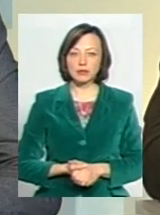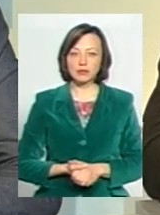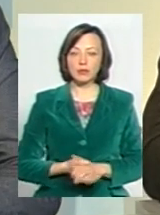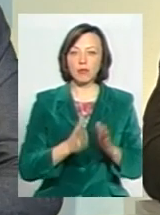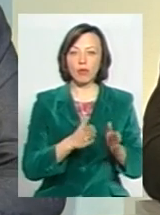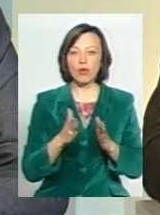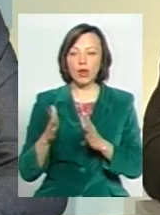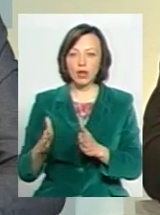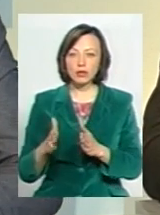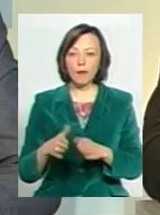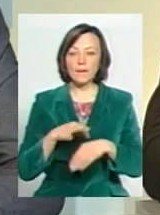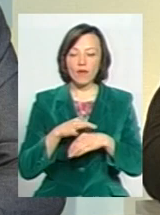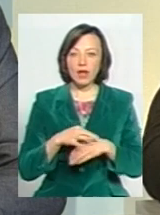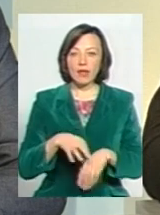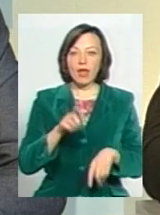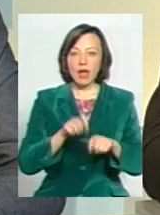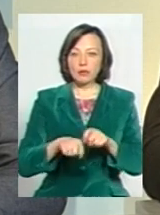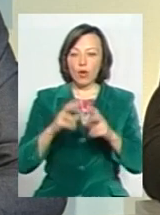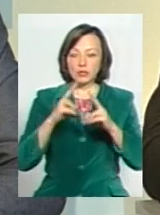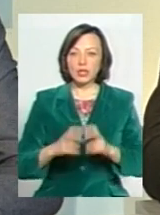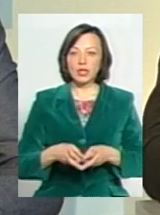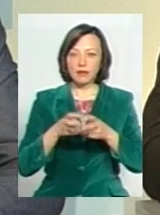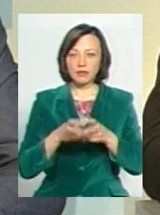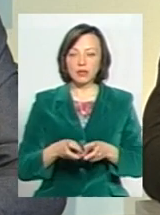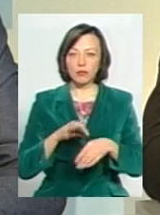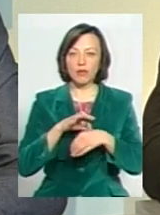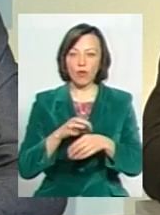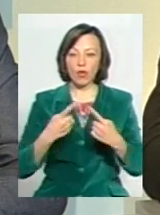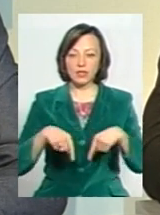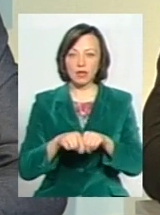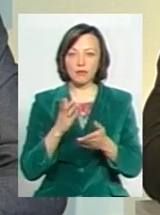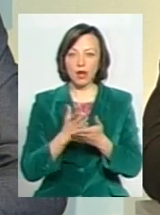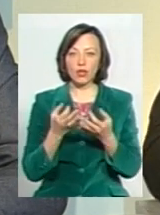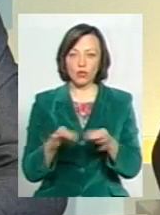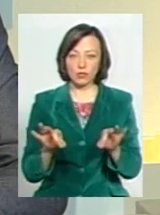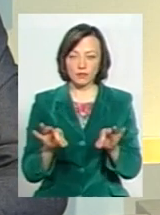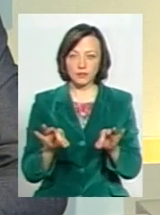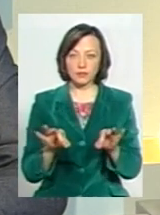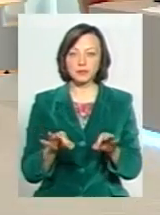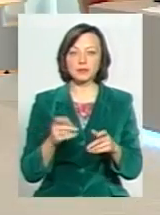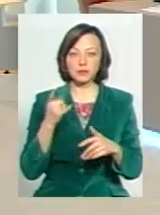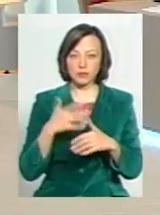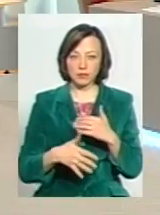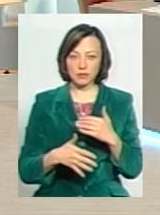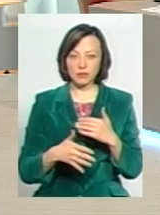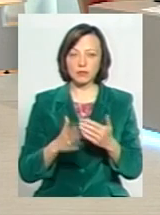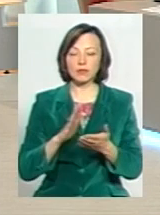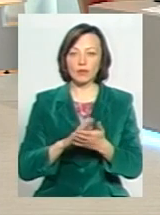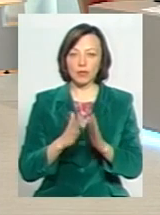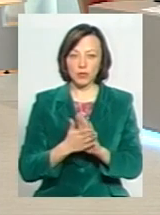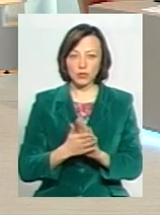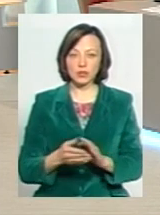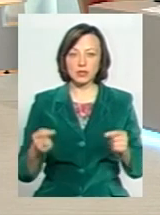Порядок проведення експертного обстеження ліфтів – це проводиться організація, яка має на це відповідний дозвіл. Там є положення,